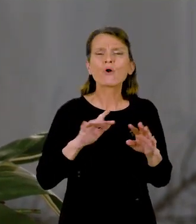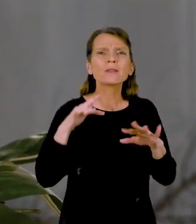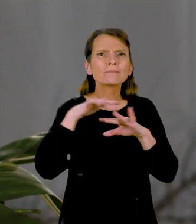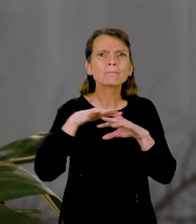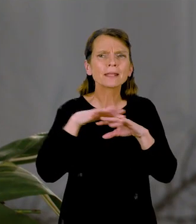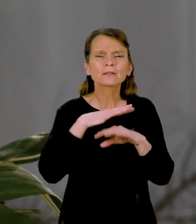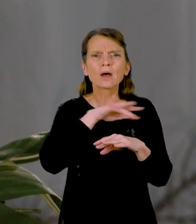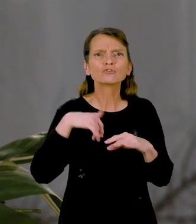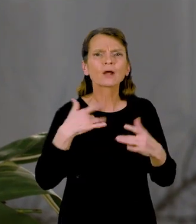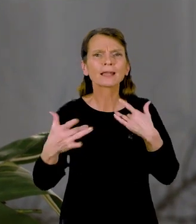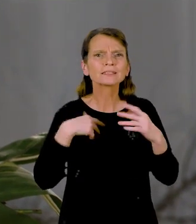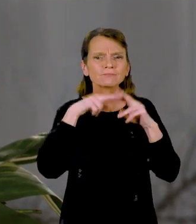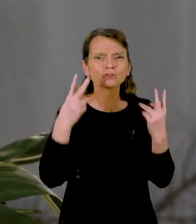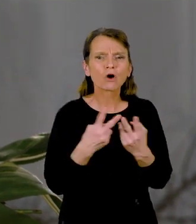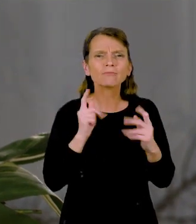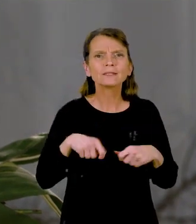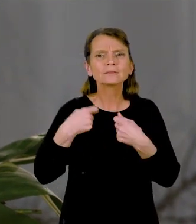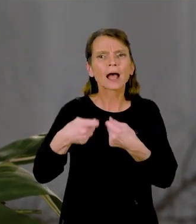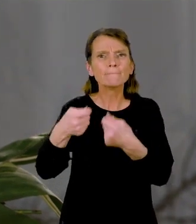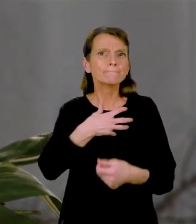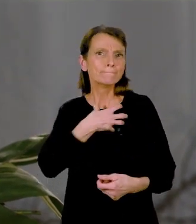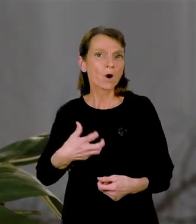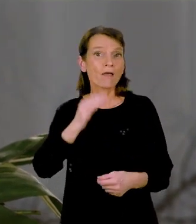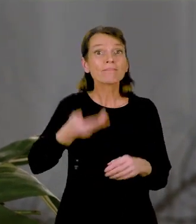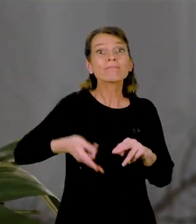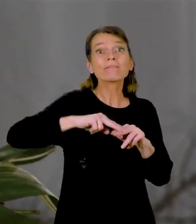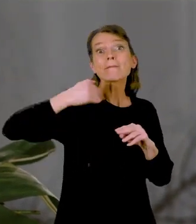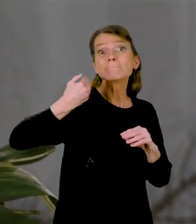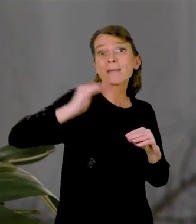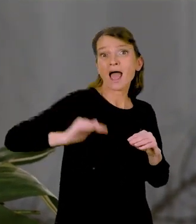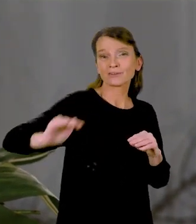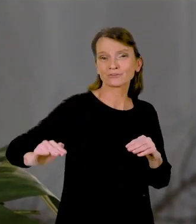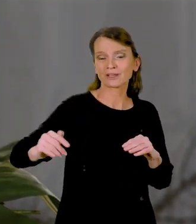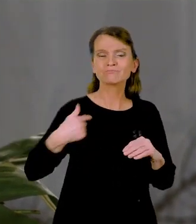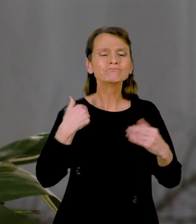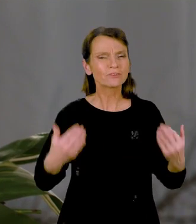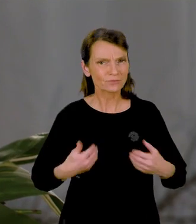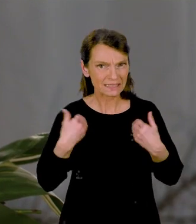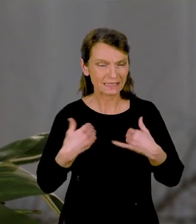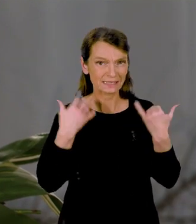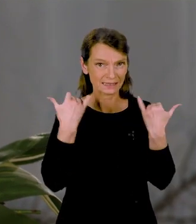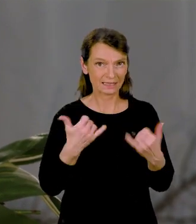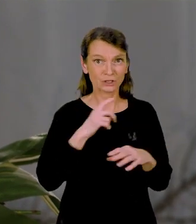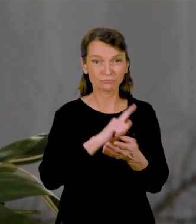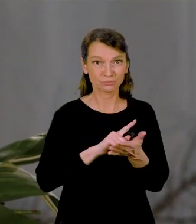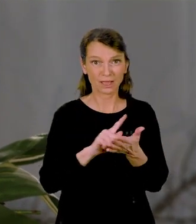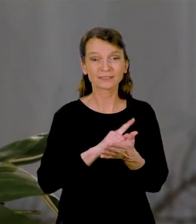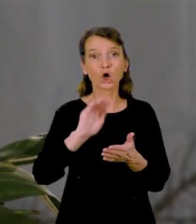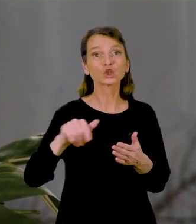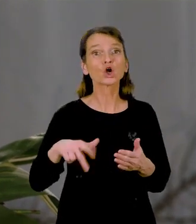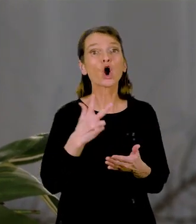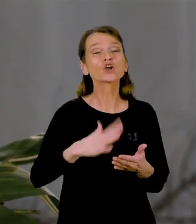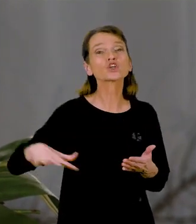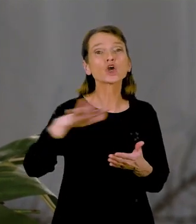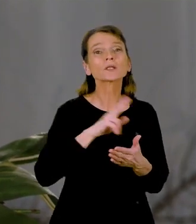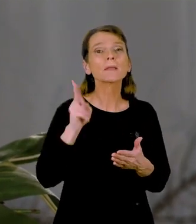svetove in z njimi oplajamo naše najmlajše. Veseli me, da imajo današnji otroci na Kočevskem precej izdatnejšo kulturno